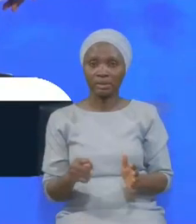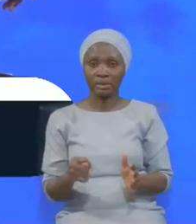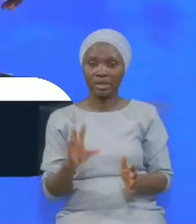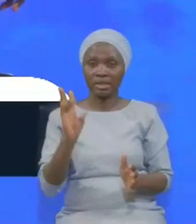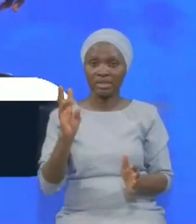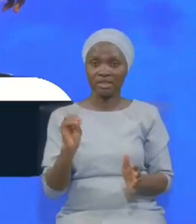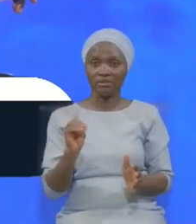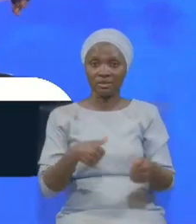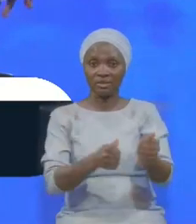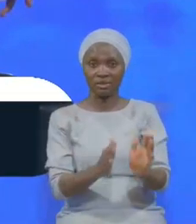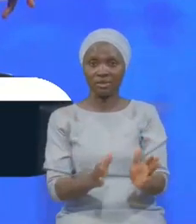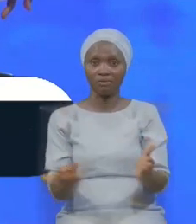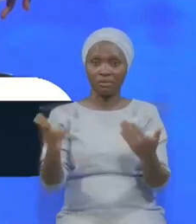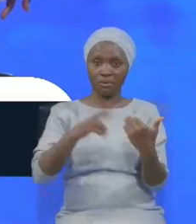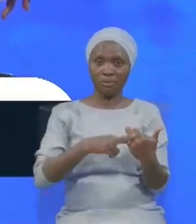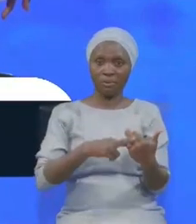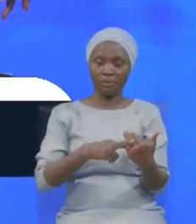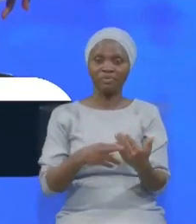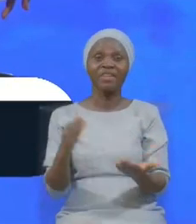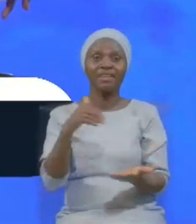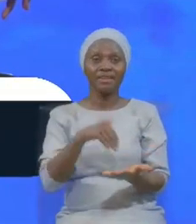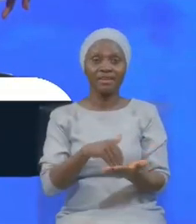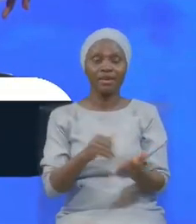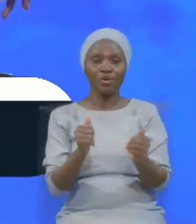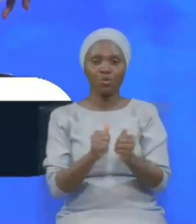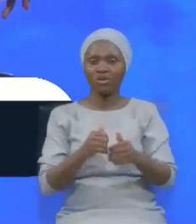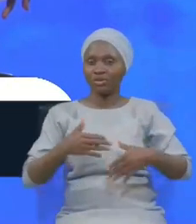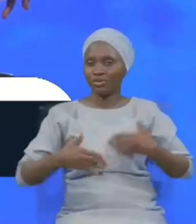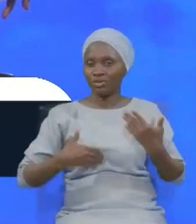70 revinrent avec joie.